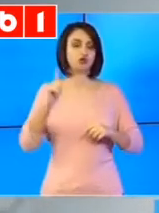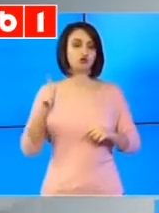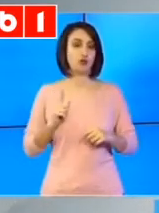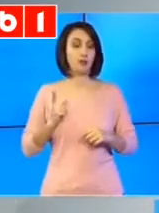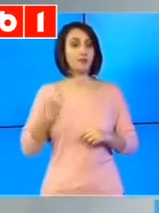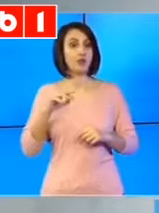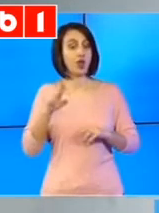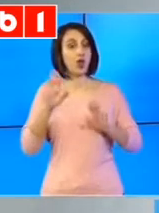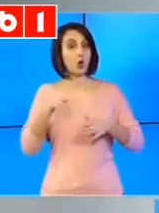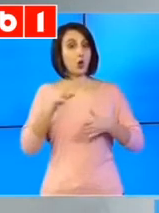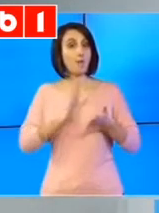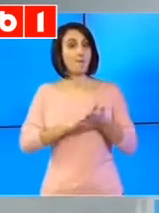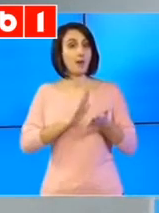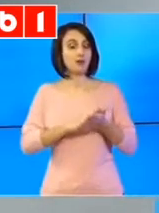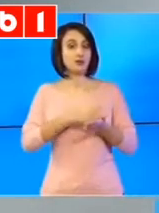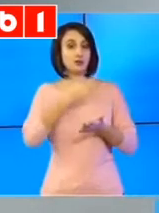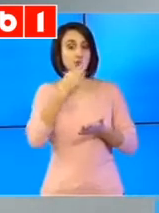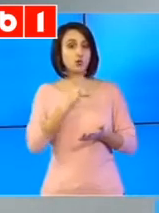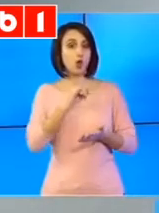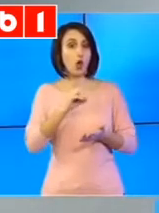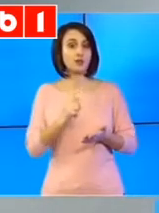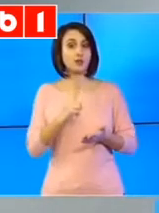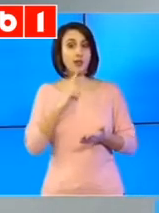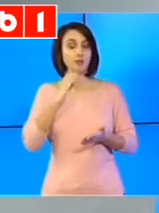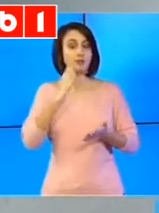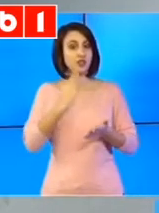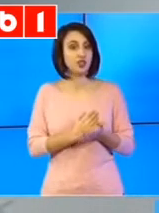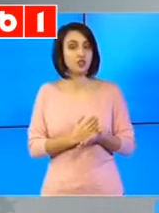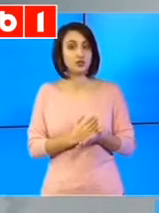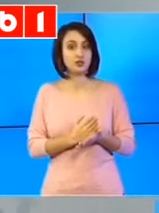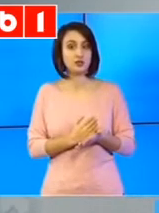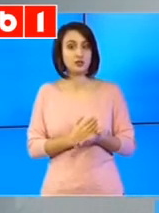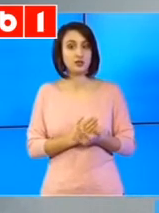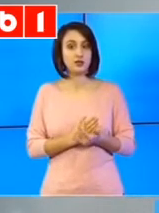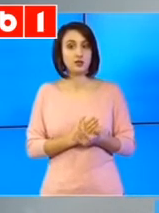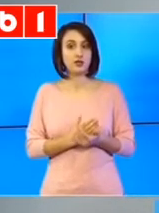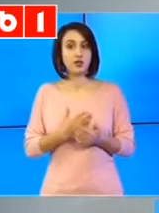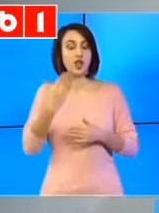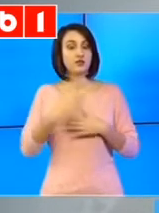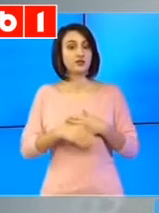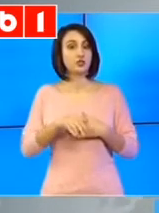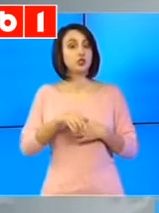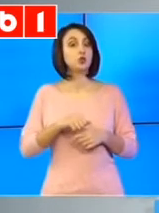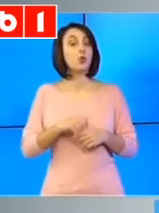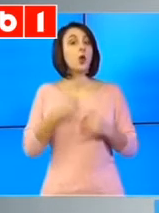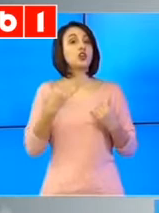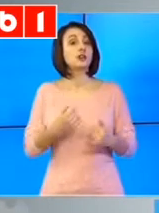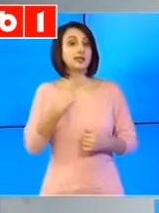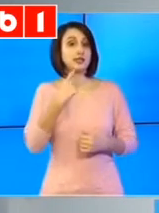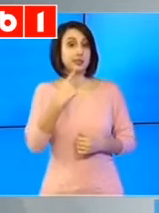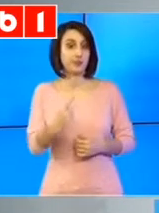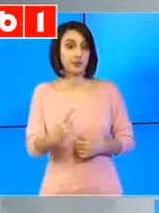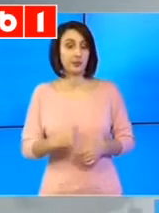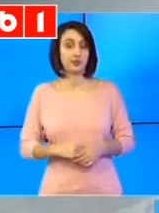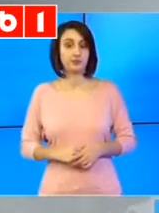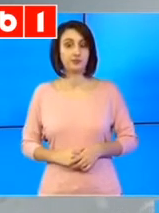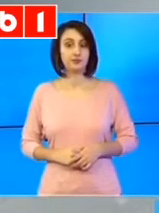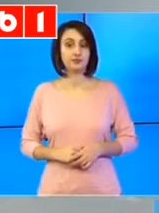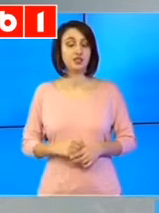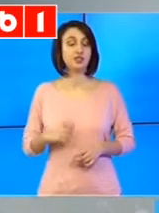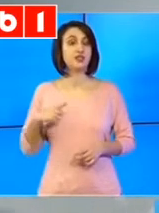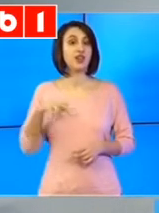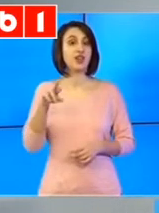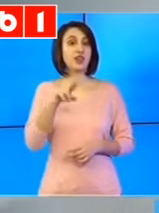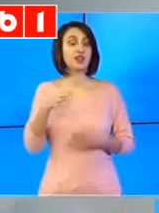dar care are o bază, spune Iohannis. Am decis că de la sfârșitul acestei săptămâni să